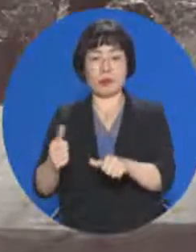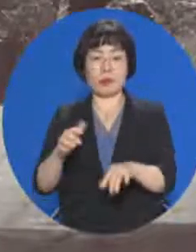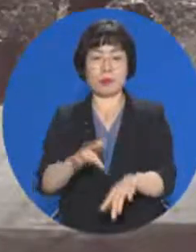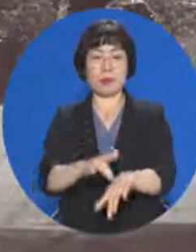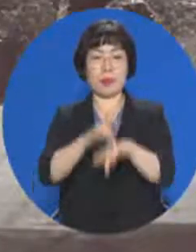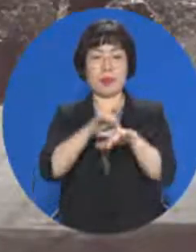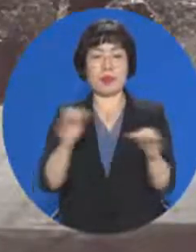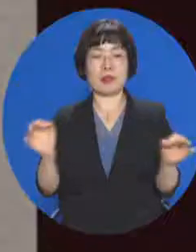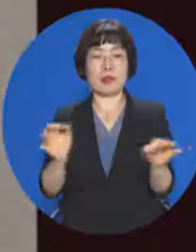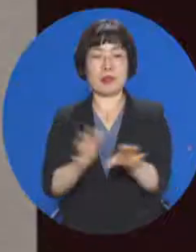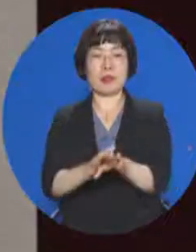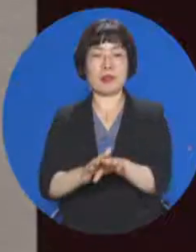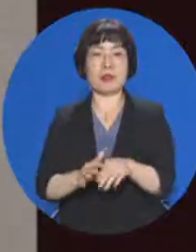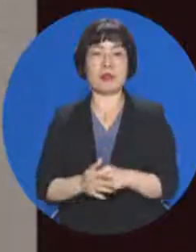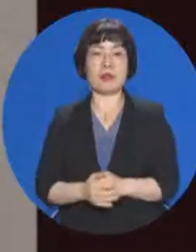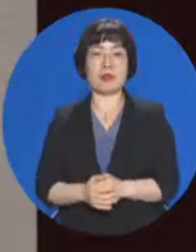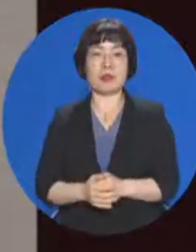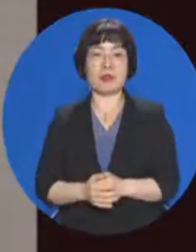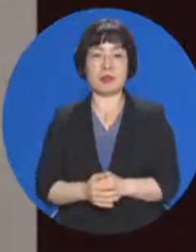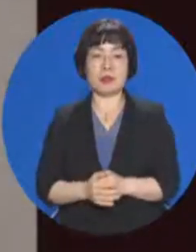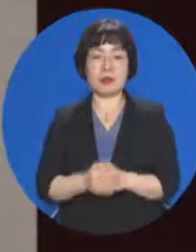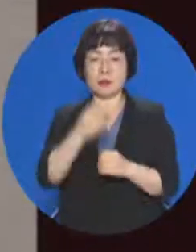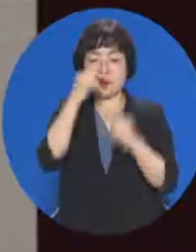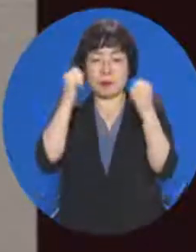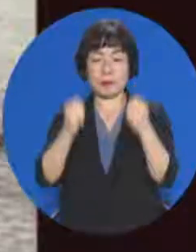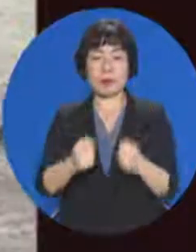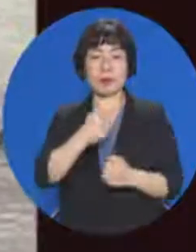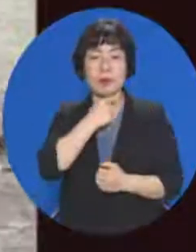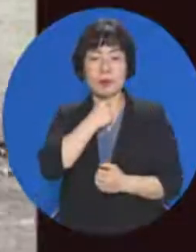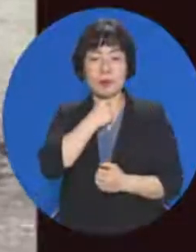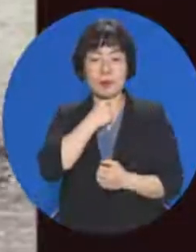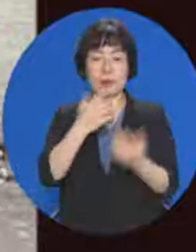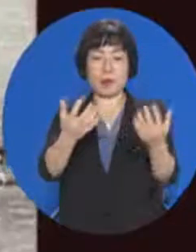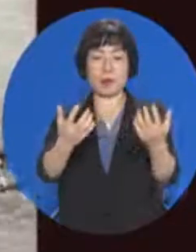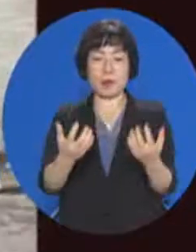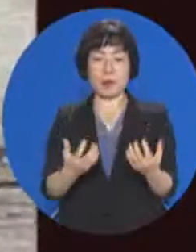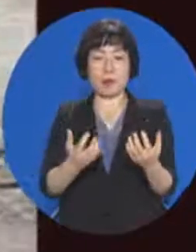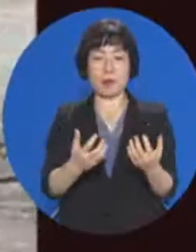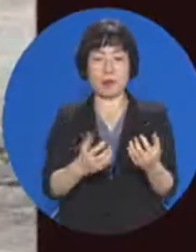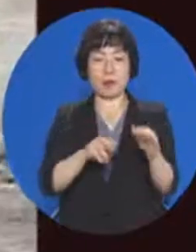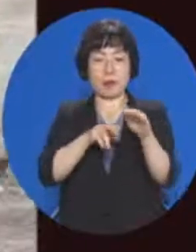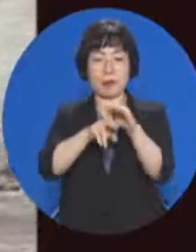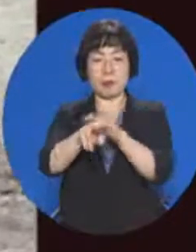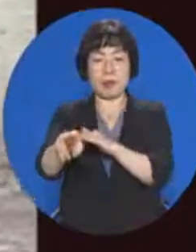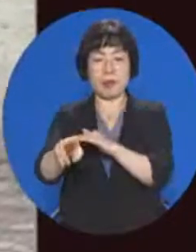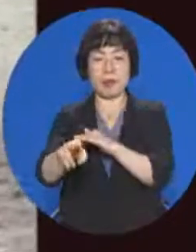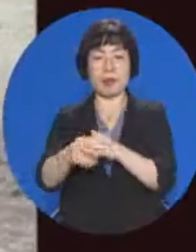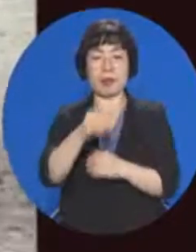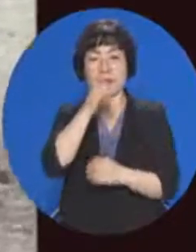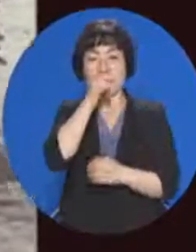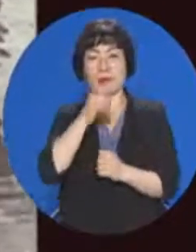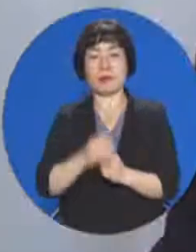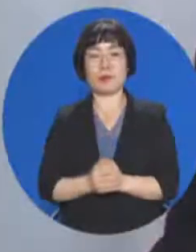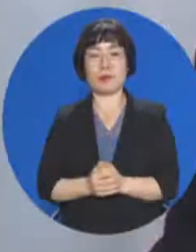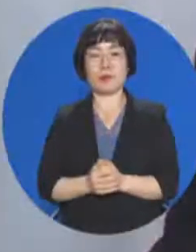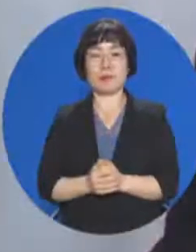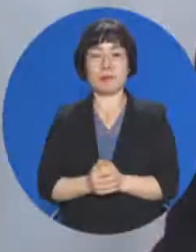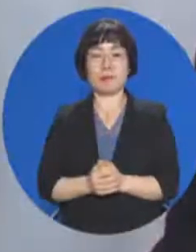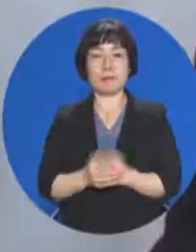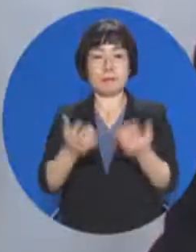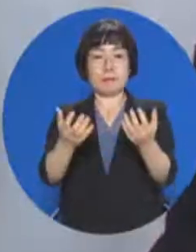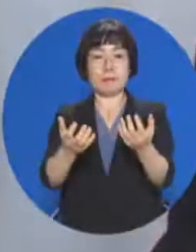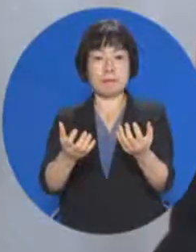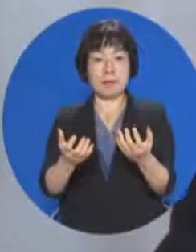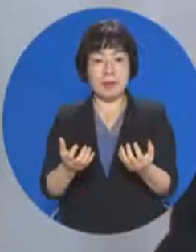행방불명되던 시절이었습니다. 목숨을 부지하기 위해 고흥 소록도 한센인 마을까지 도망간 사람도 있었고